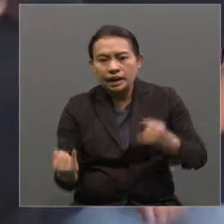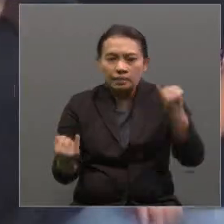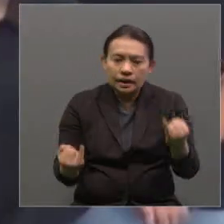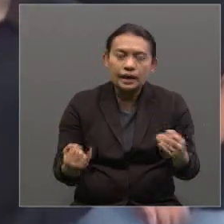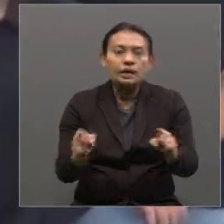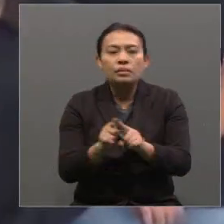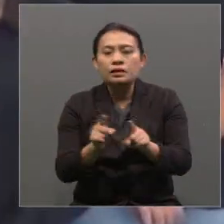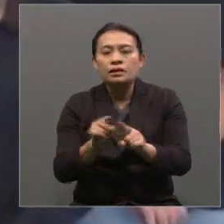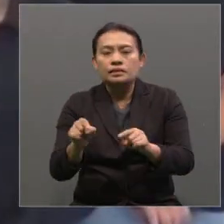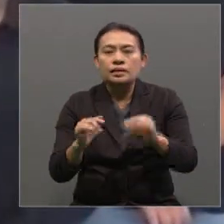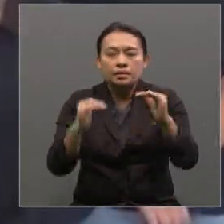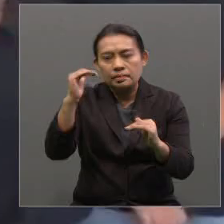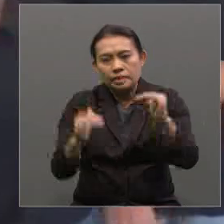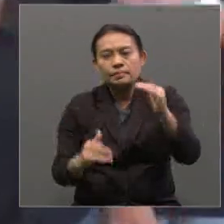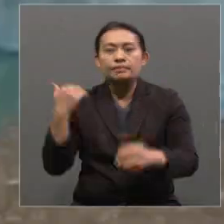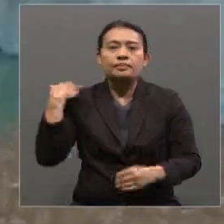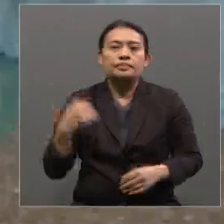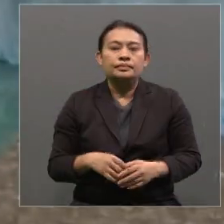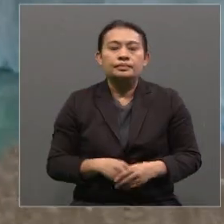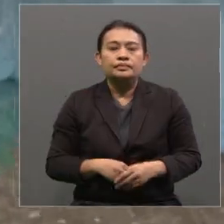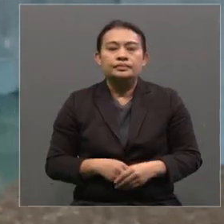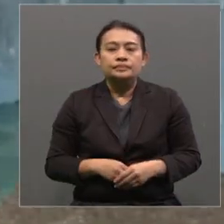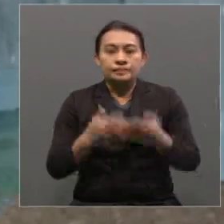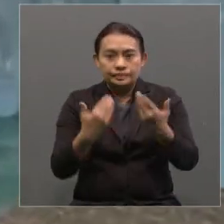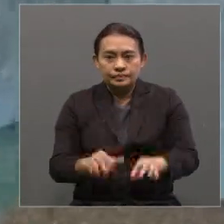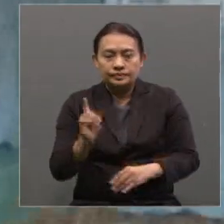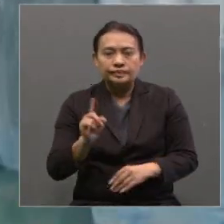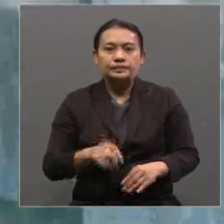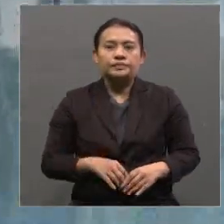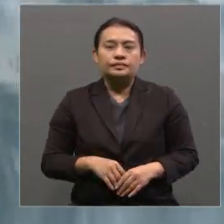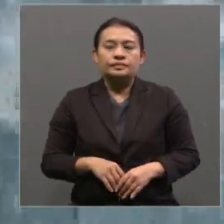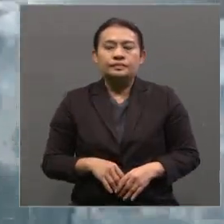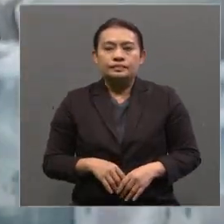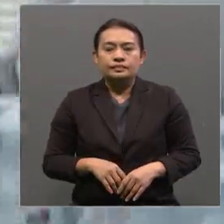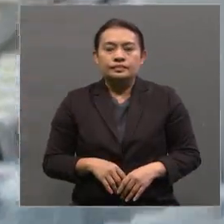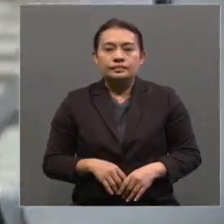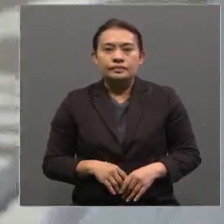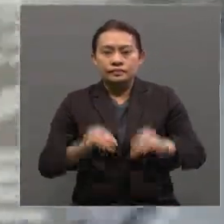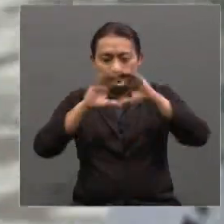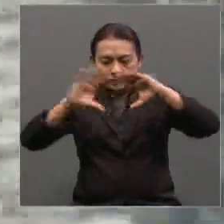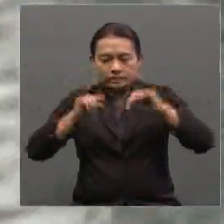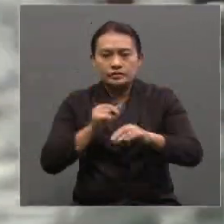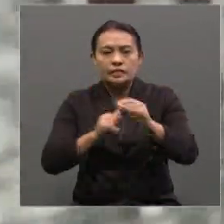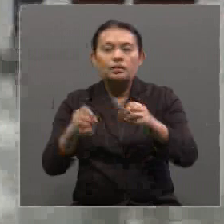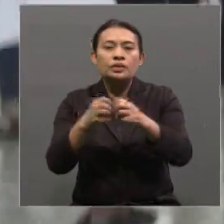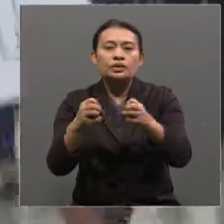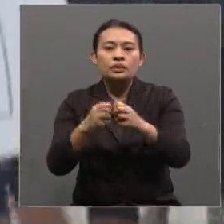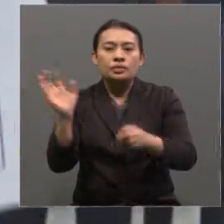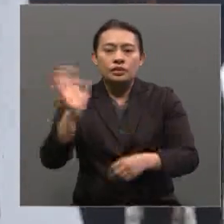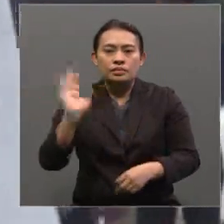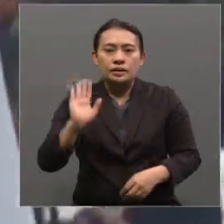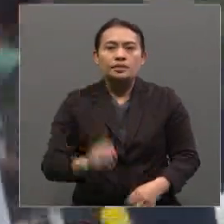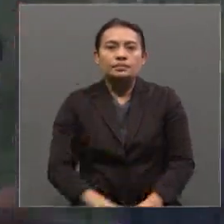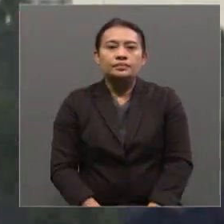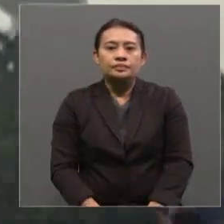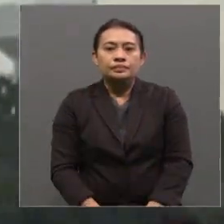เอาเข้าจริงนะแนวคิดเสรีนิยมจริงๆแล้วเนี่ยนะครับรัฐเนี่ยไม่ควรเข้าไปวุ่นวายกับอะไรทั้งนั้นนะครับเพรา